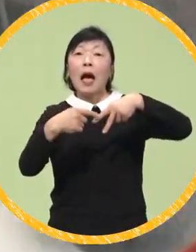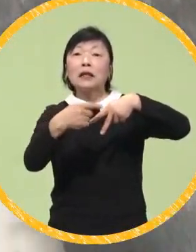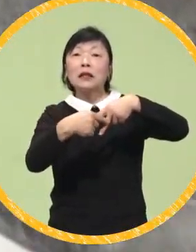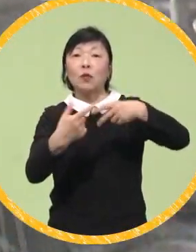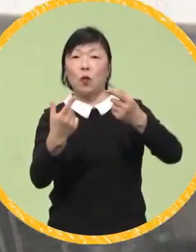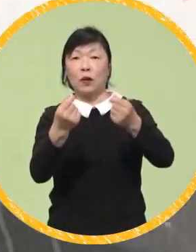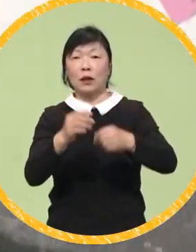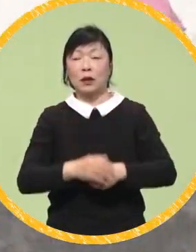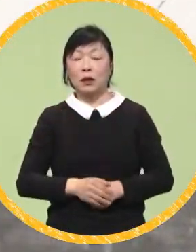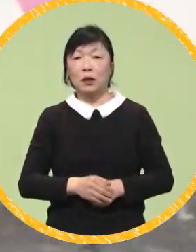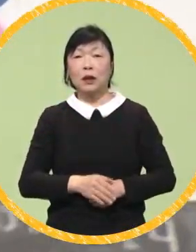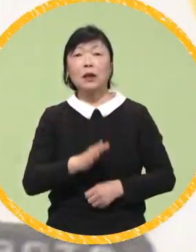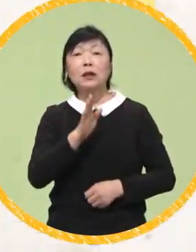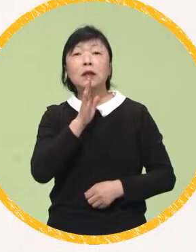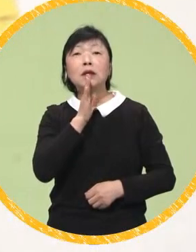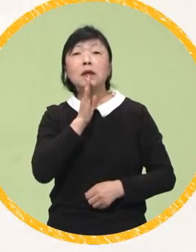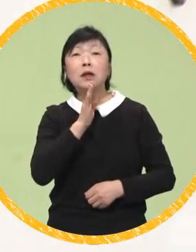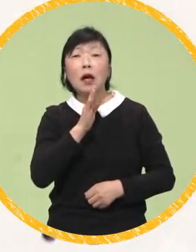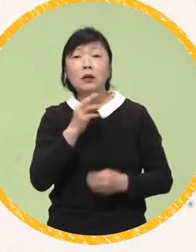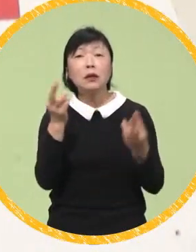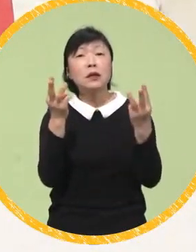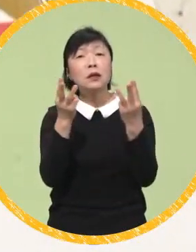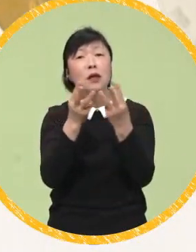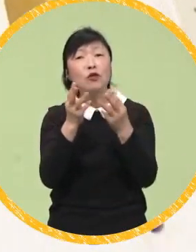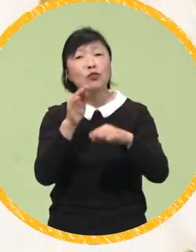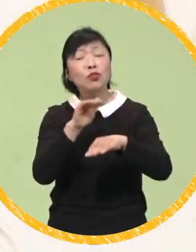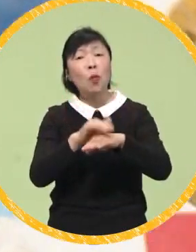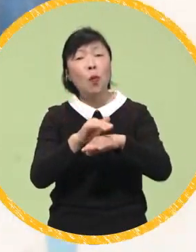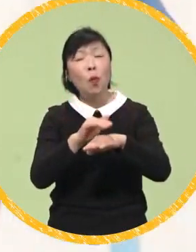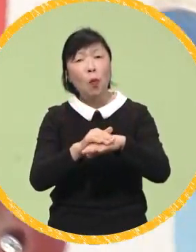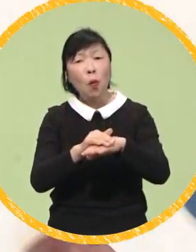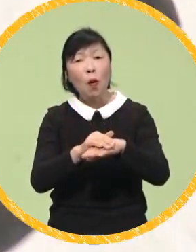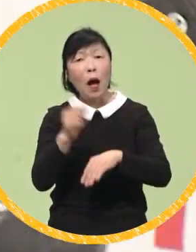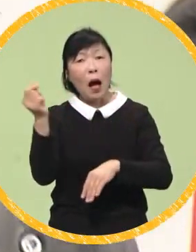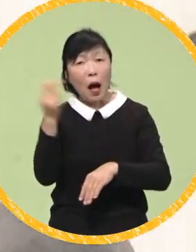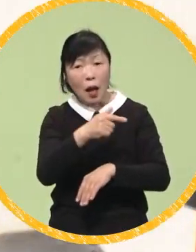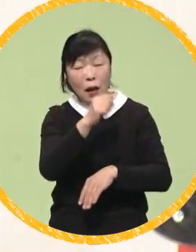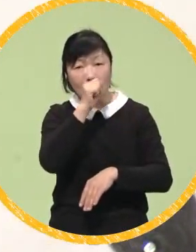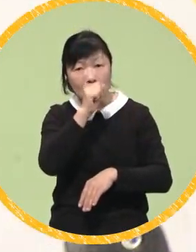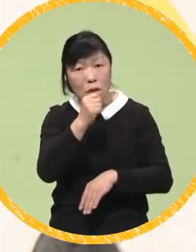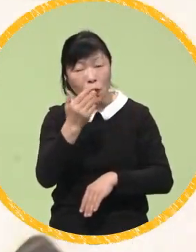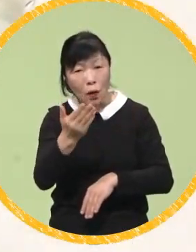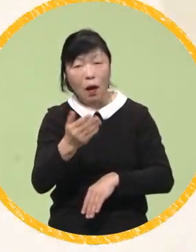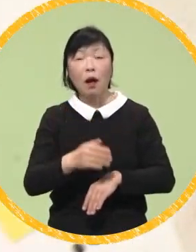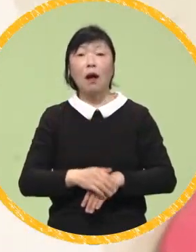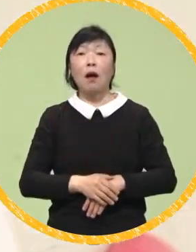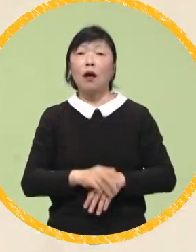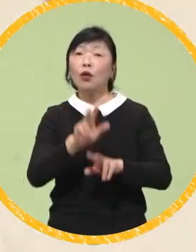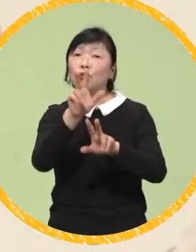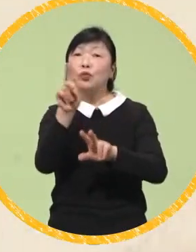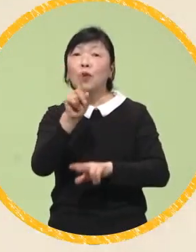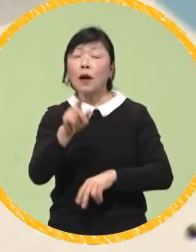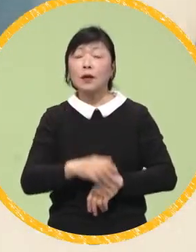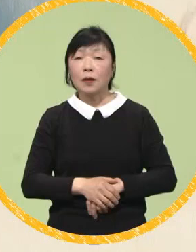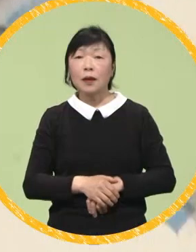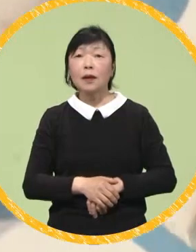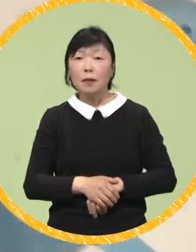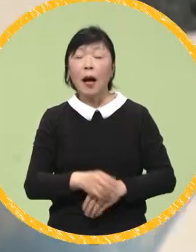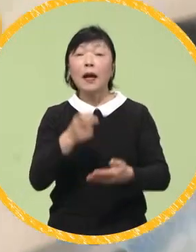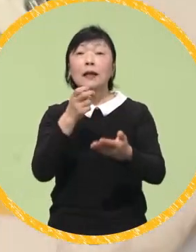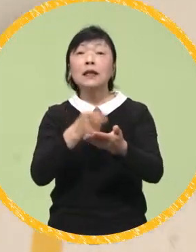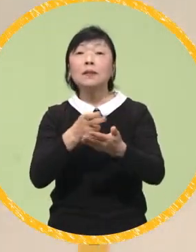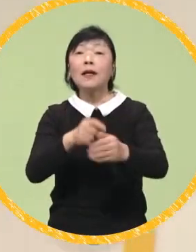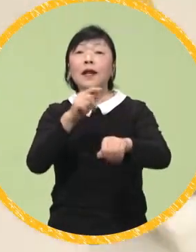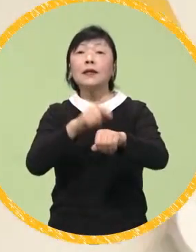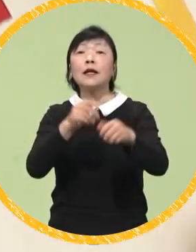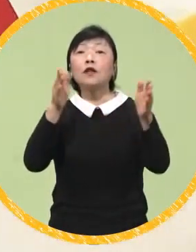これ実際どういう風な得点というか早くいって思ったもん勝ちとかルール的に入った制限時間以内